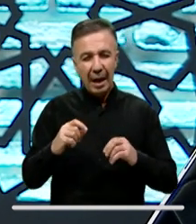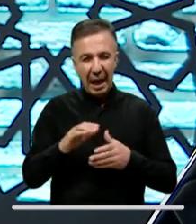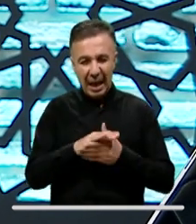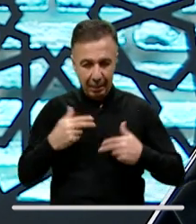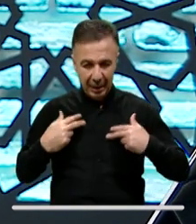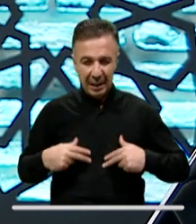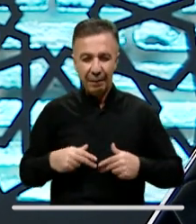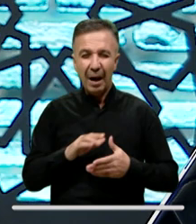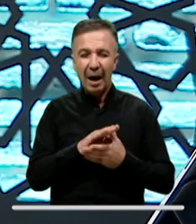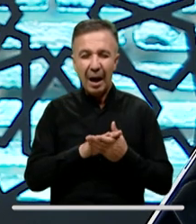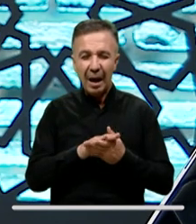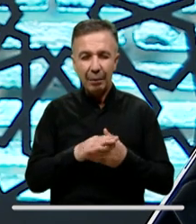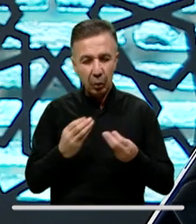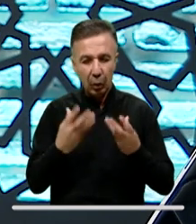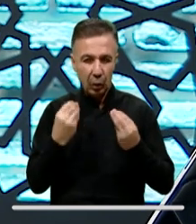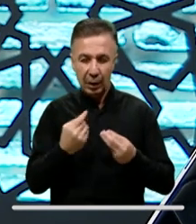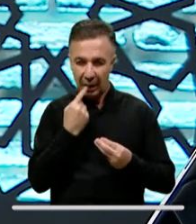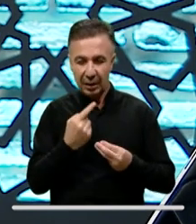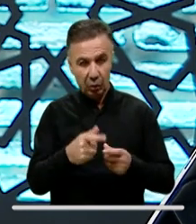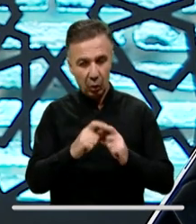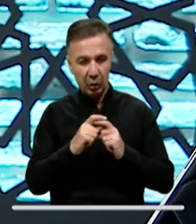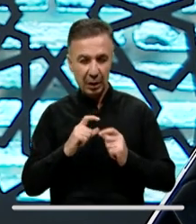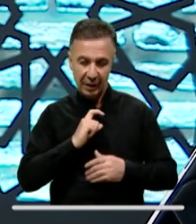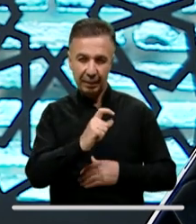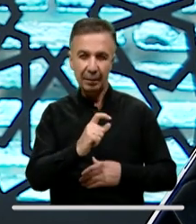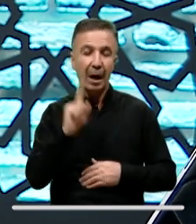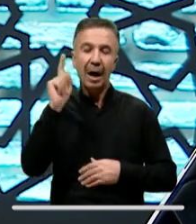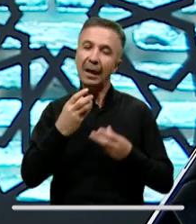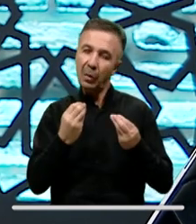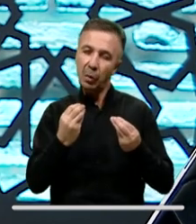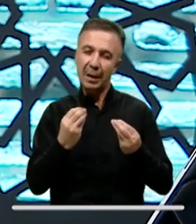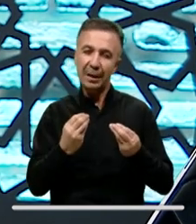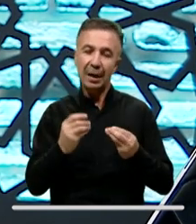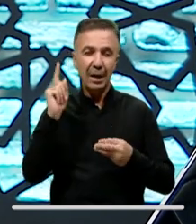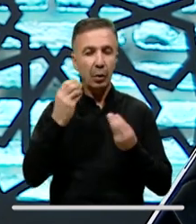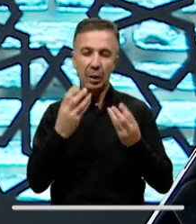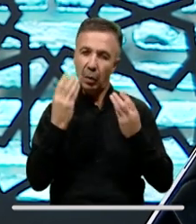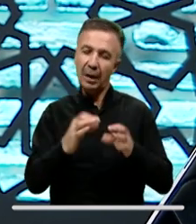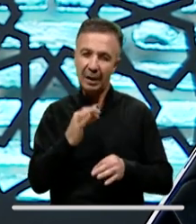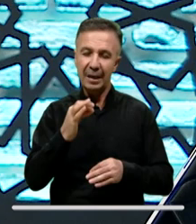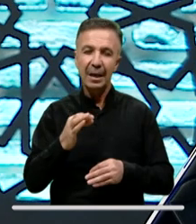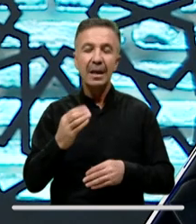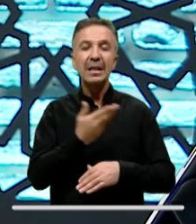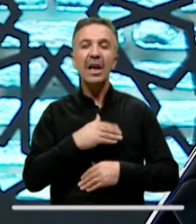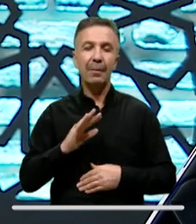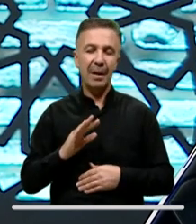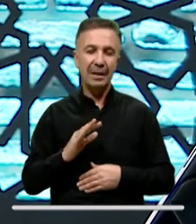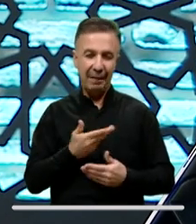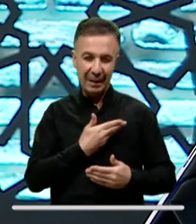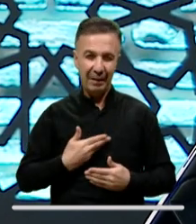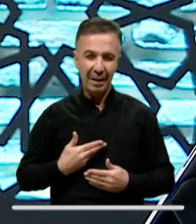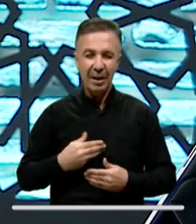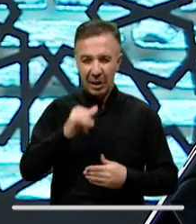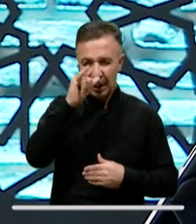hoşlanır deyince Allah Resulü Allah güzeldir, güzelliği sever. Kibir ise hakikati inkar